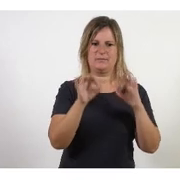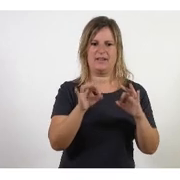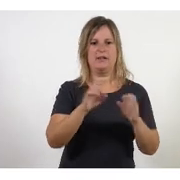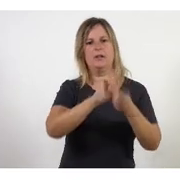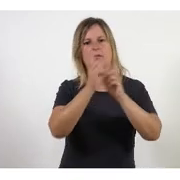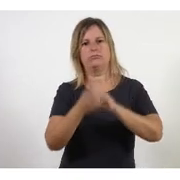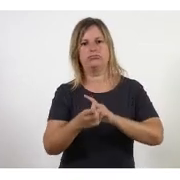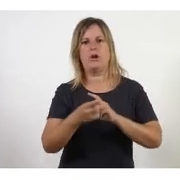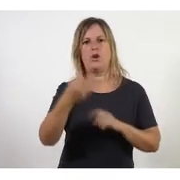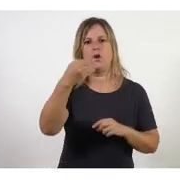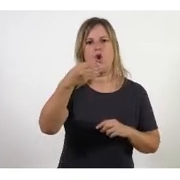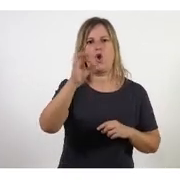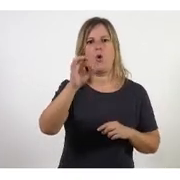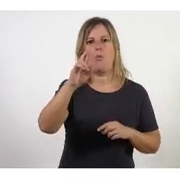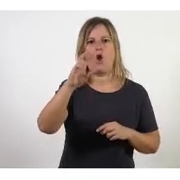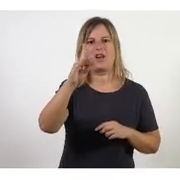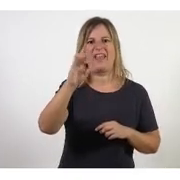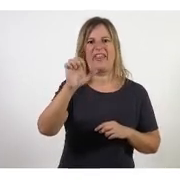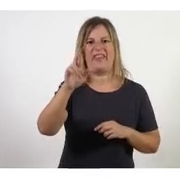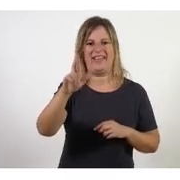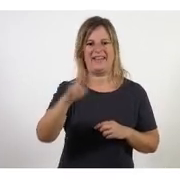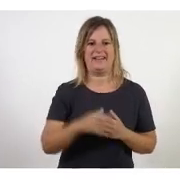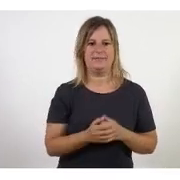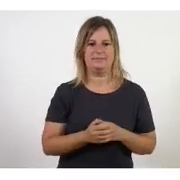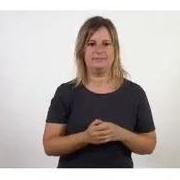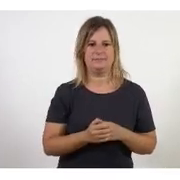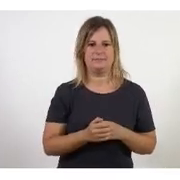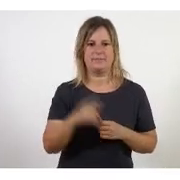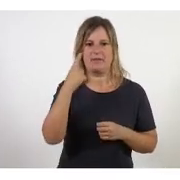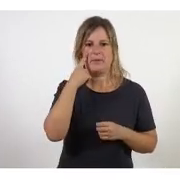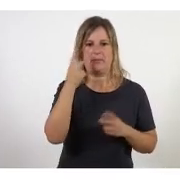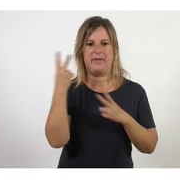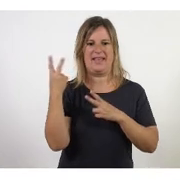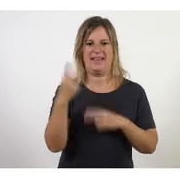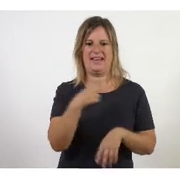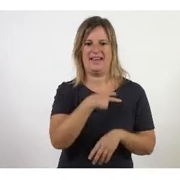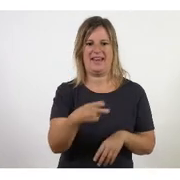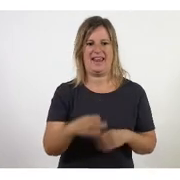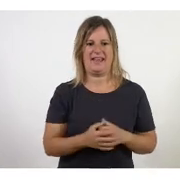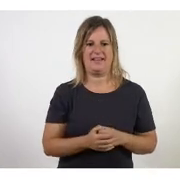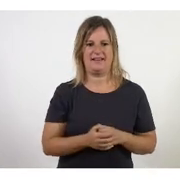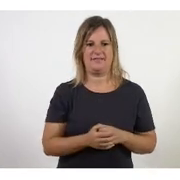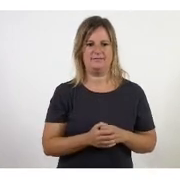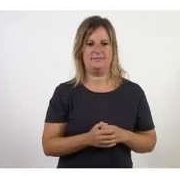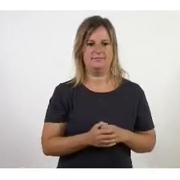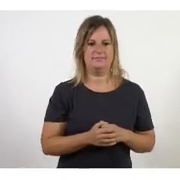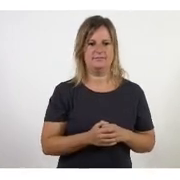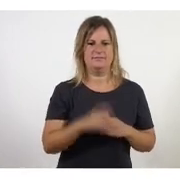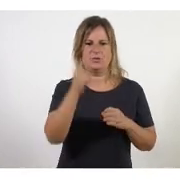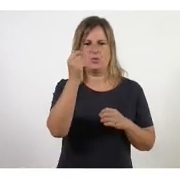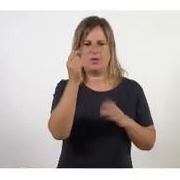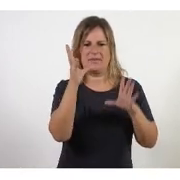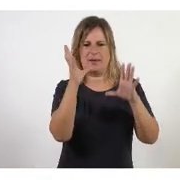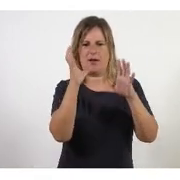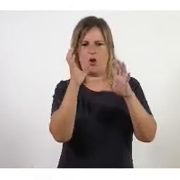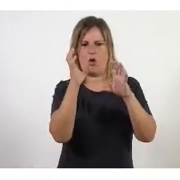border. I amb el border, mireu, també tenim ja el negre. Ell sol ja m'ho està dient i li dius, dona'm una mica de color